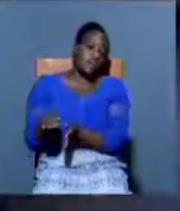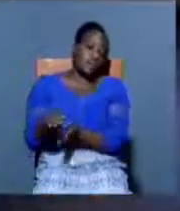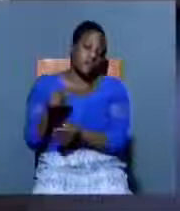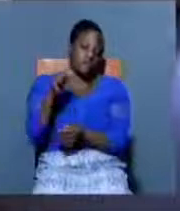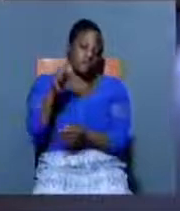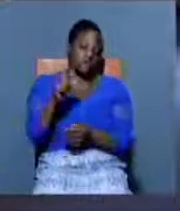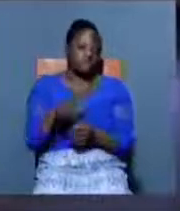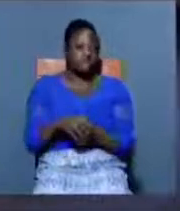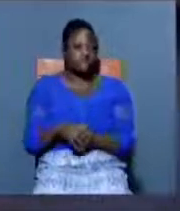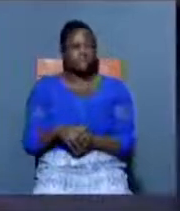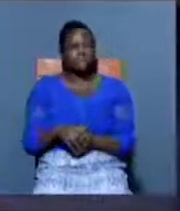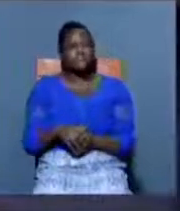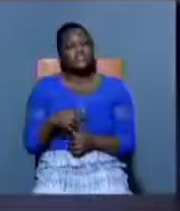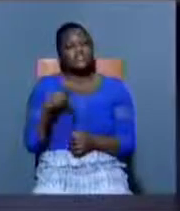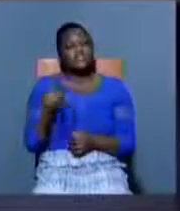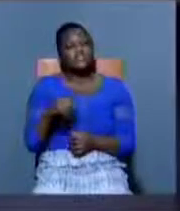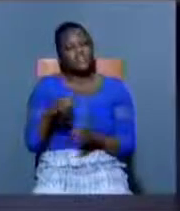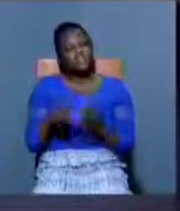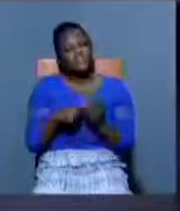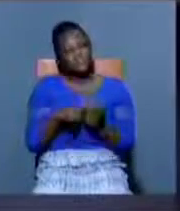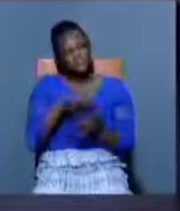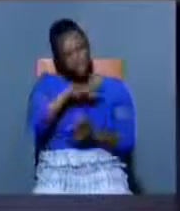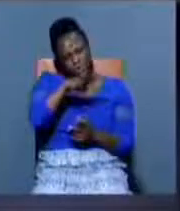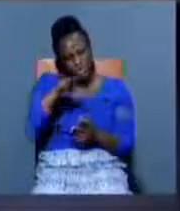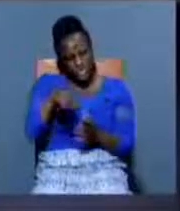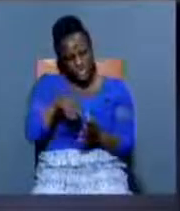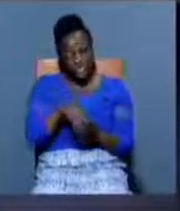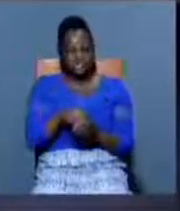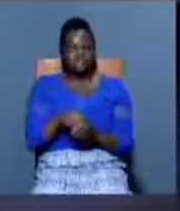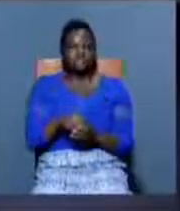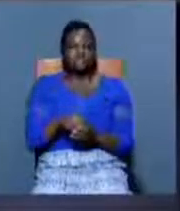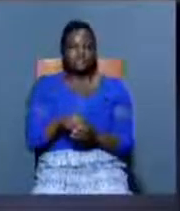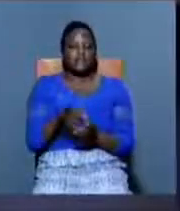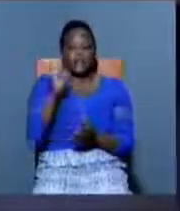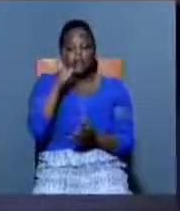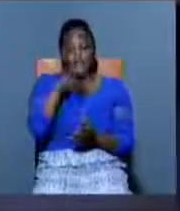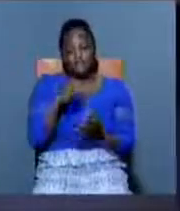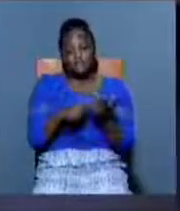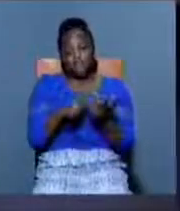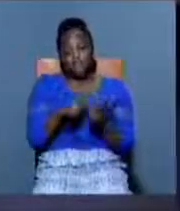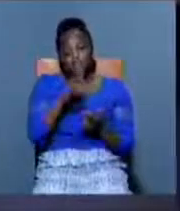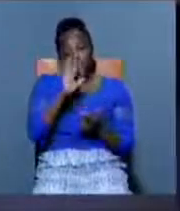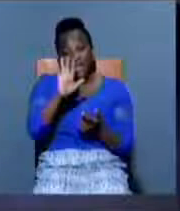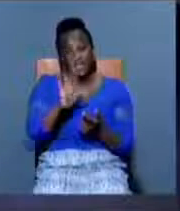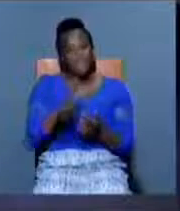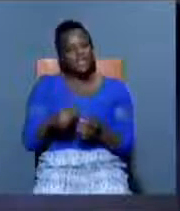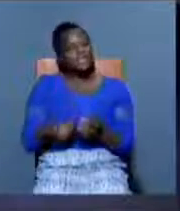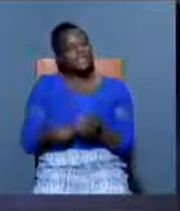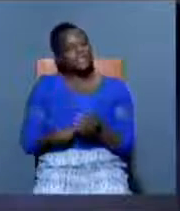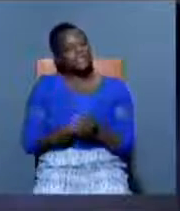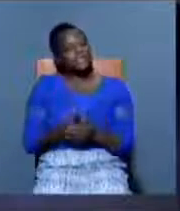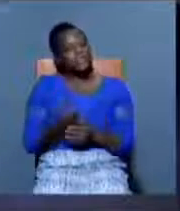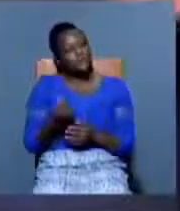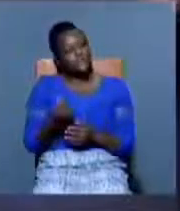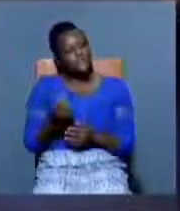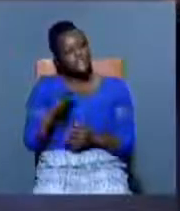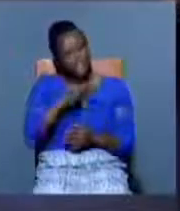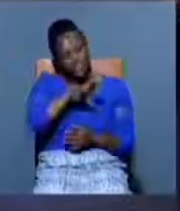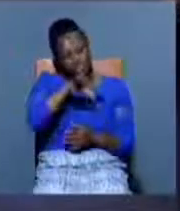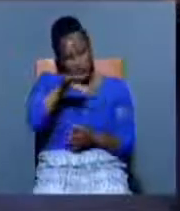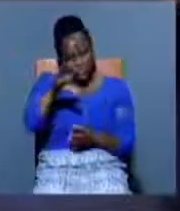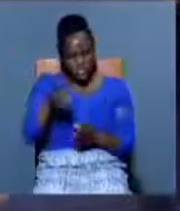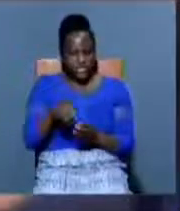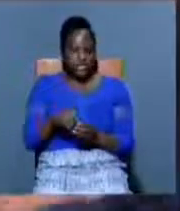Mshahara wangu mimi ni mdogo ukikompea na wakwake. Lakini akishapiga mahesabu yake natoa hela yote aliyoisema.